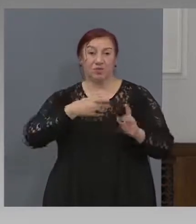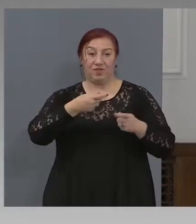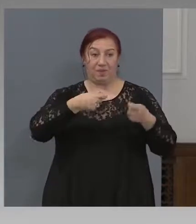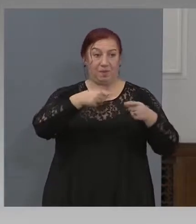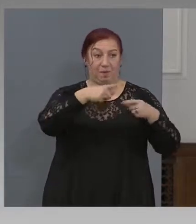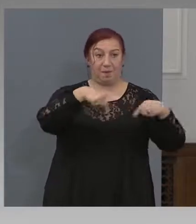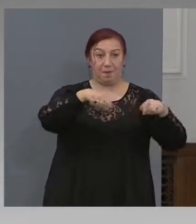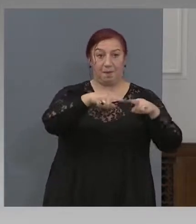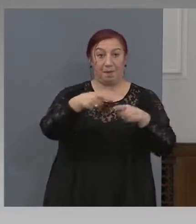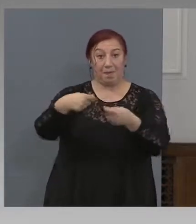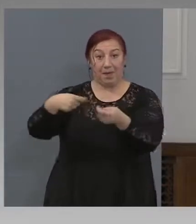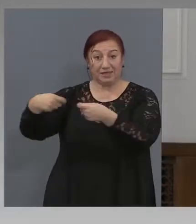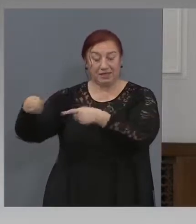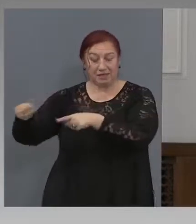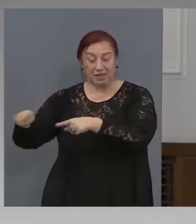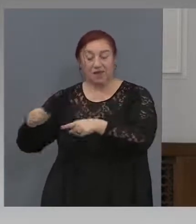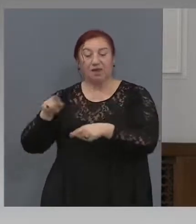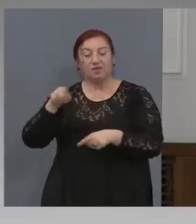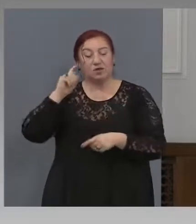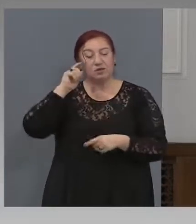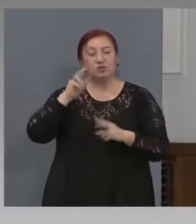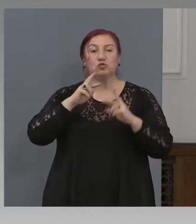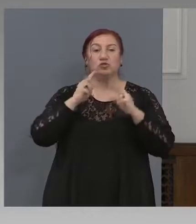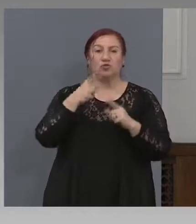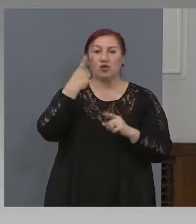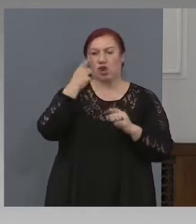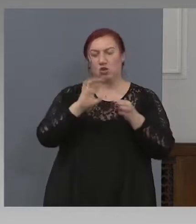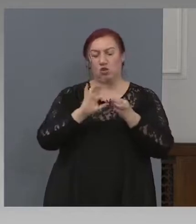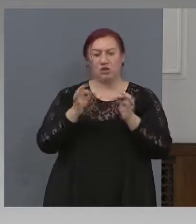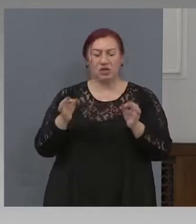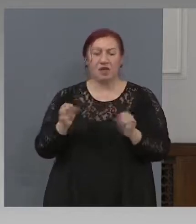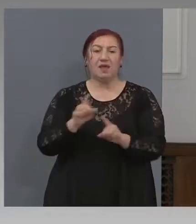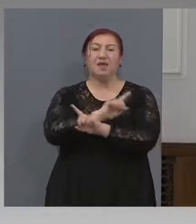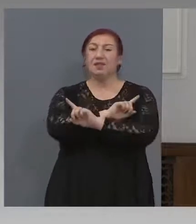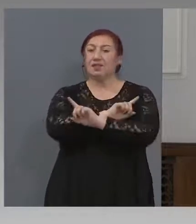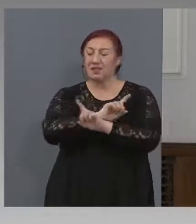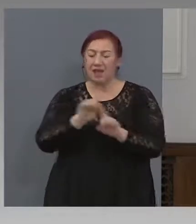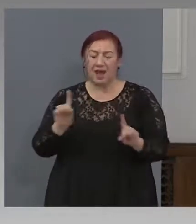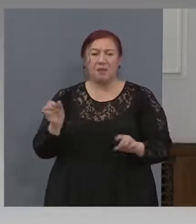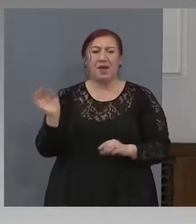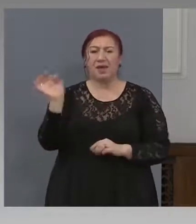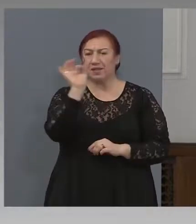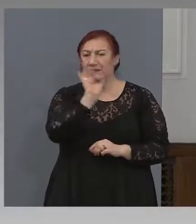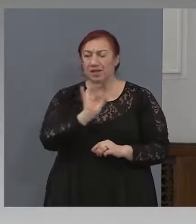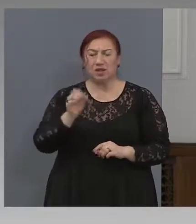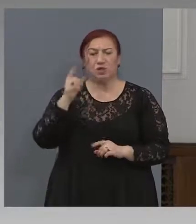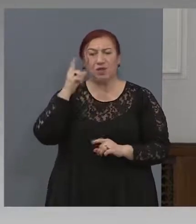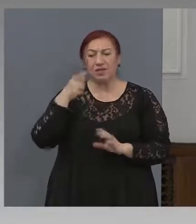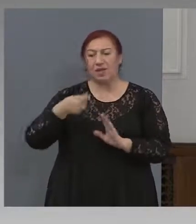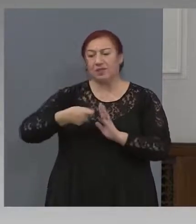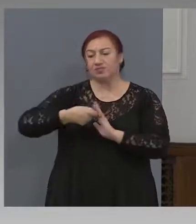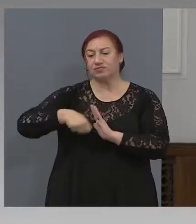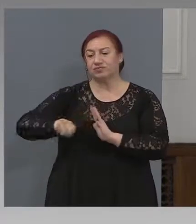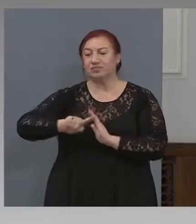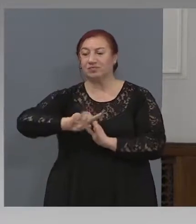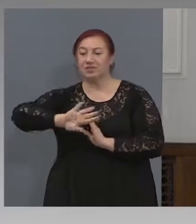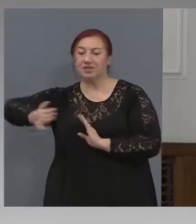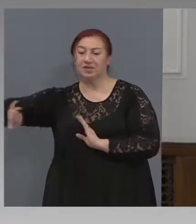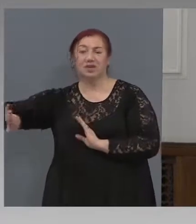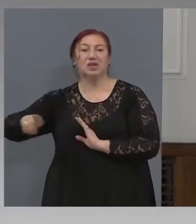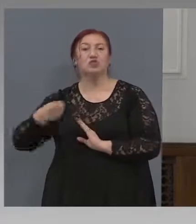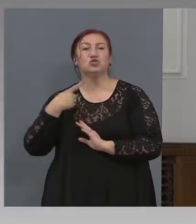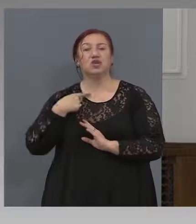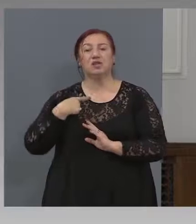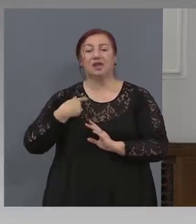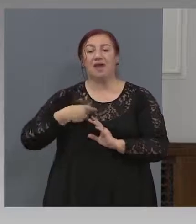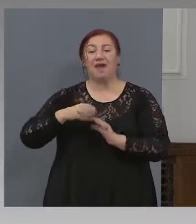смисъл мога да отговоря с едно изречение. Няма нито една изключена верига от